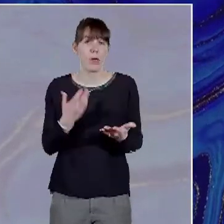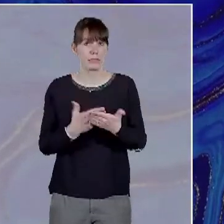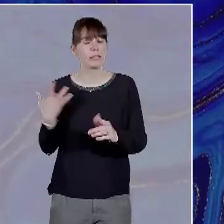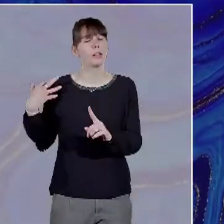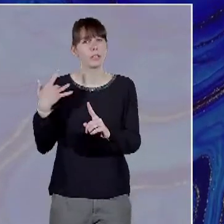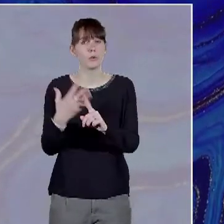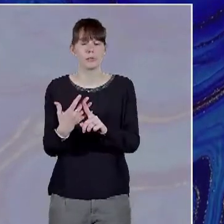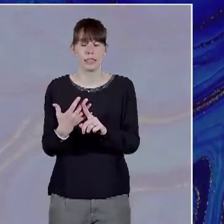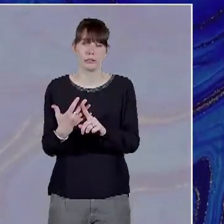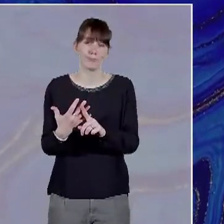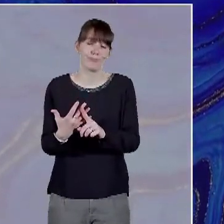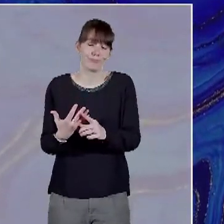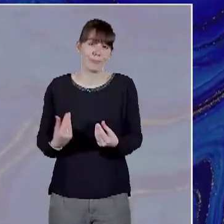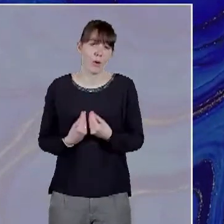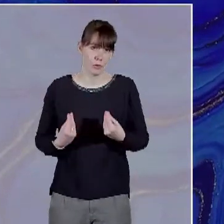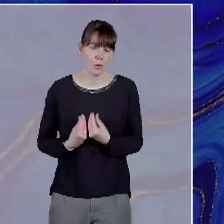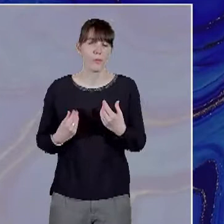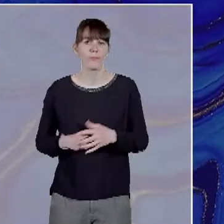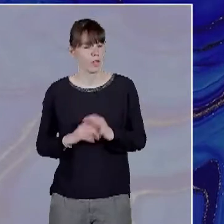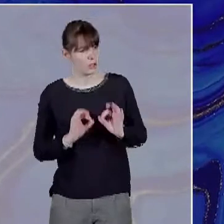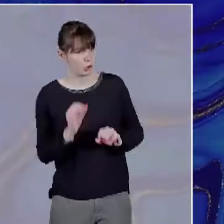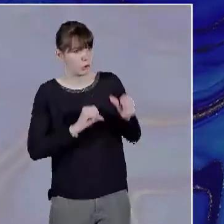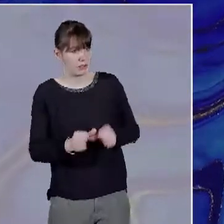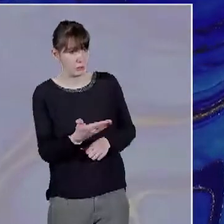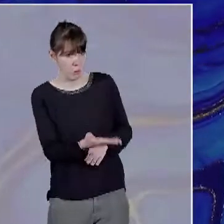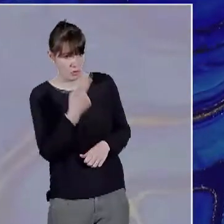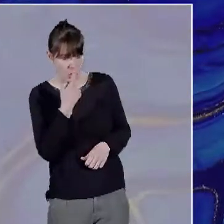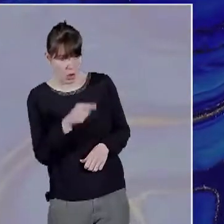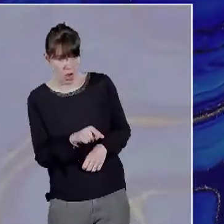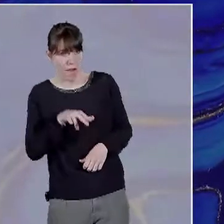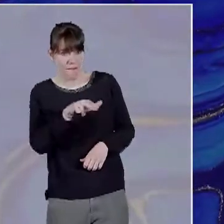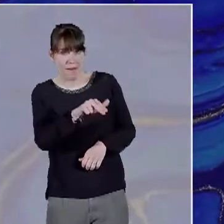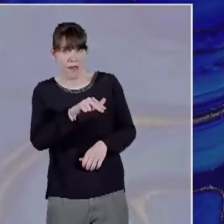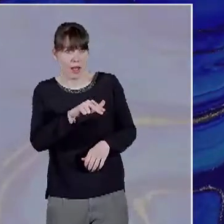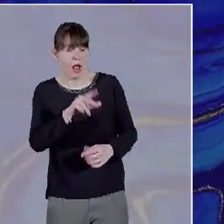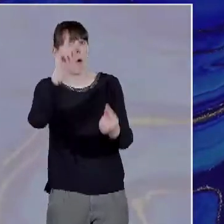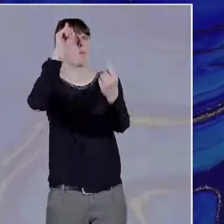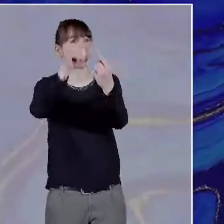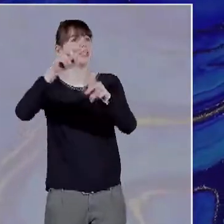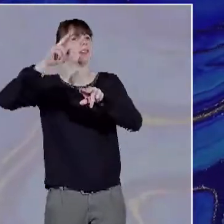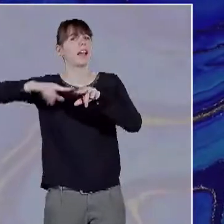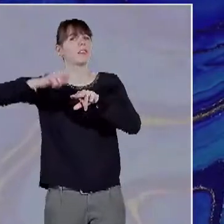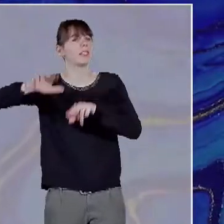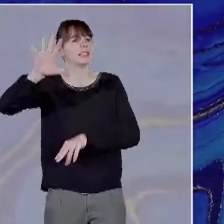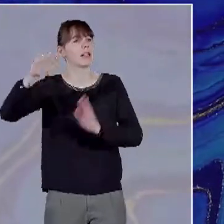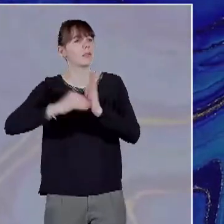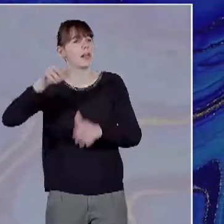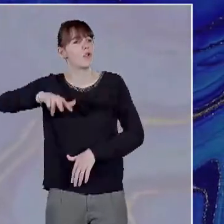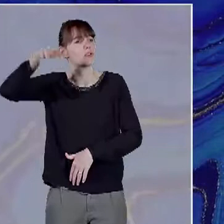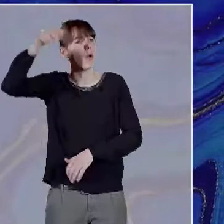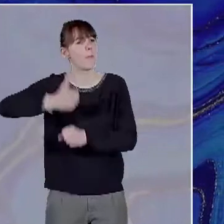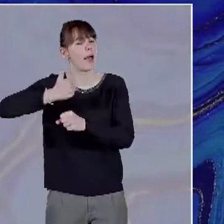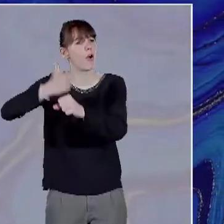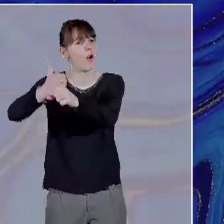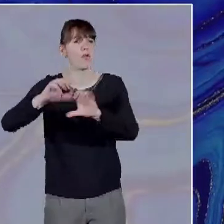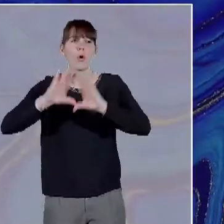il faut cadrer les choses. Et justement, dans ces conditions, est-ce que vous allez maintenir votre objectif de rénover 5 000 logements par an, soit 30 000